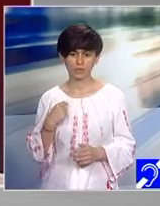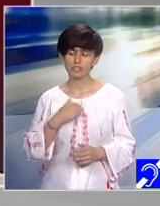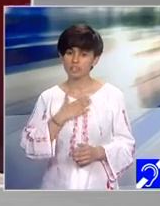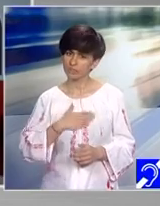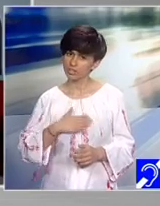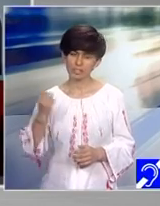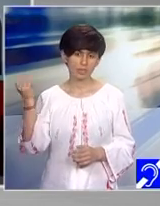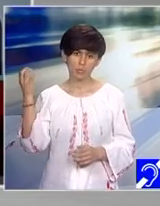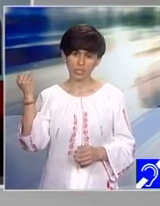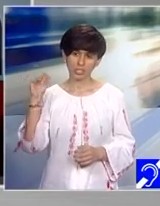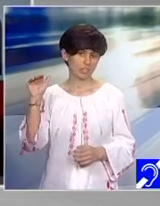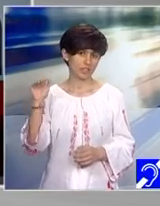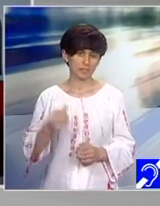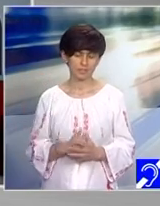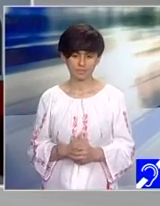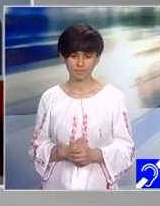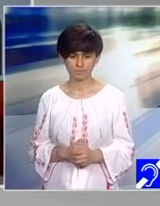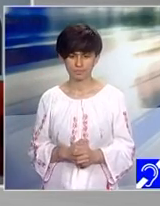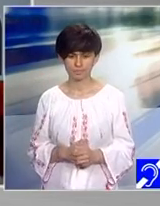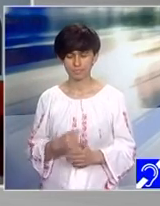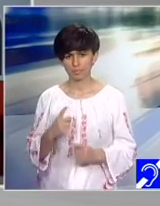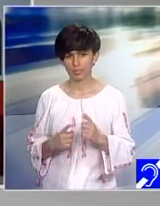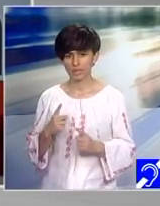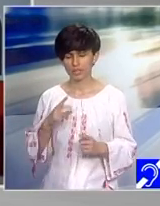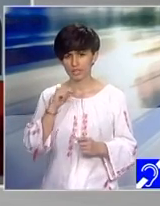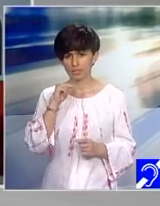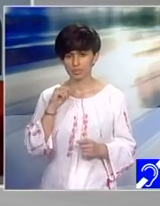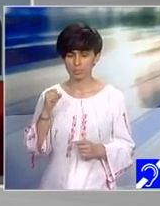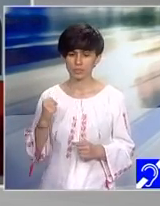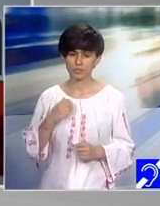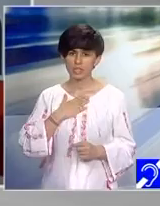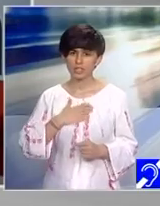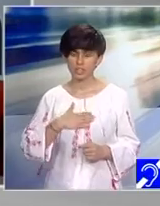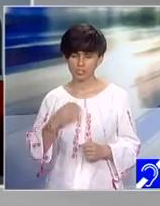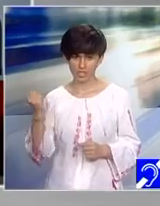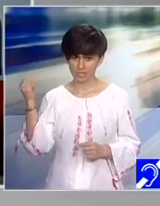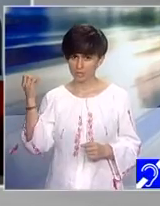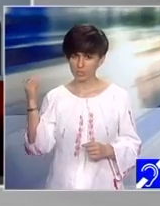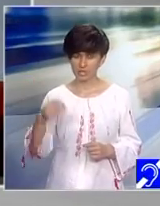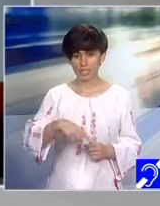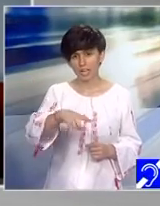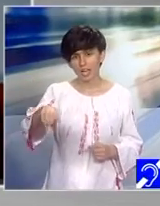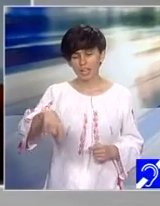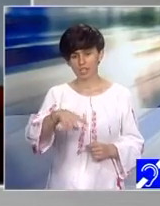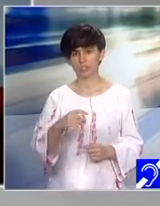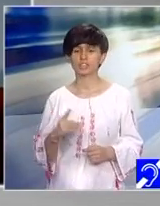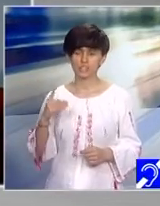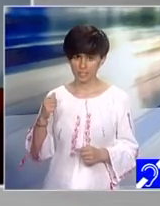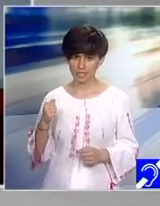politică? Da, dacă vorbim de voința politică a noastră, a celor prezenți aici, da. Noi suntem însă o comunitate